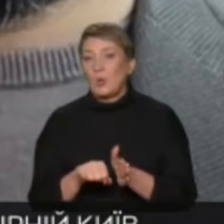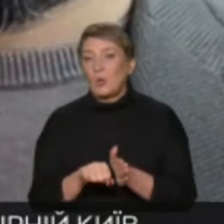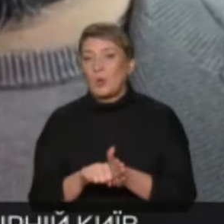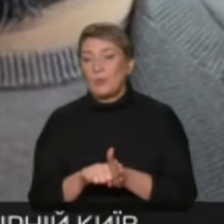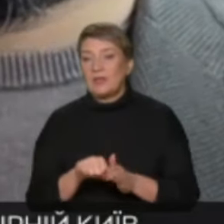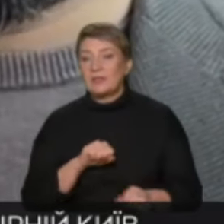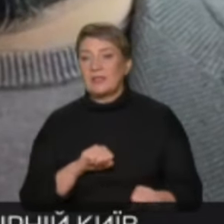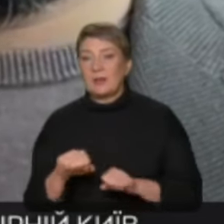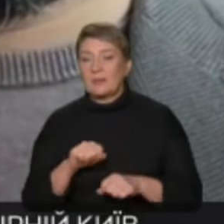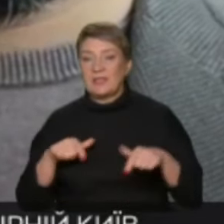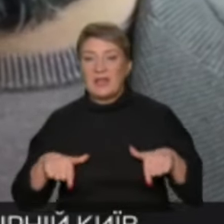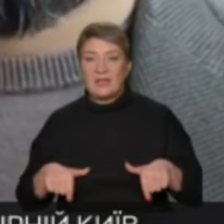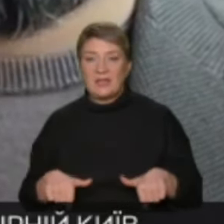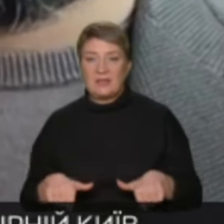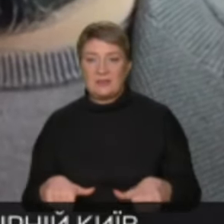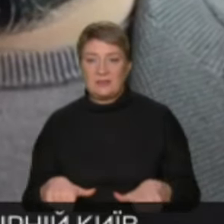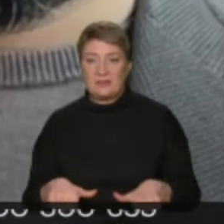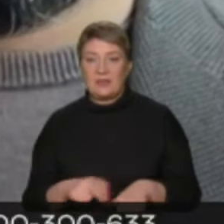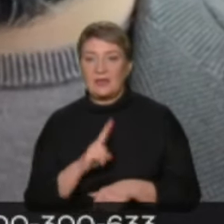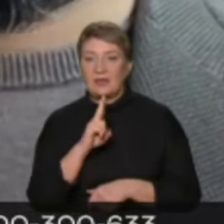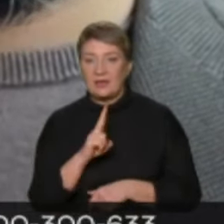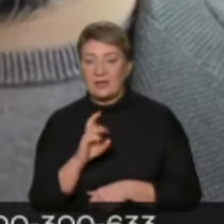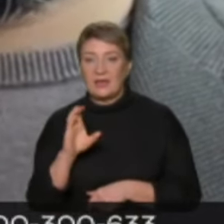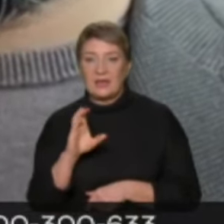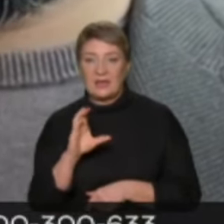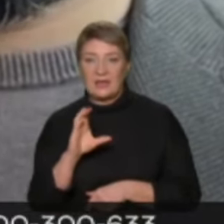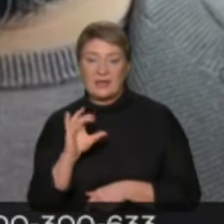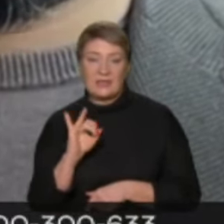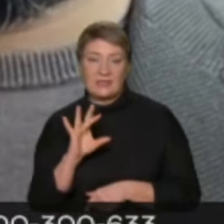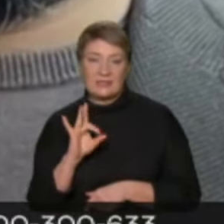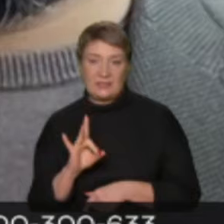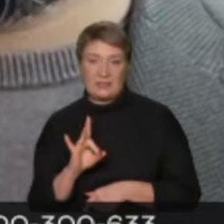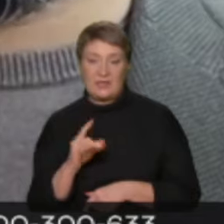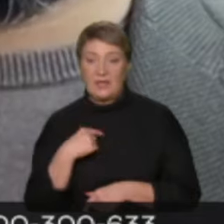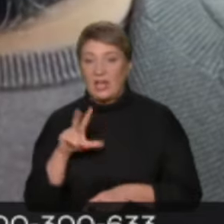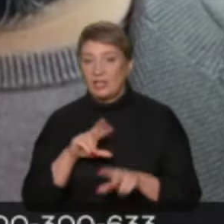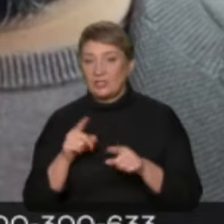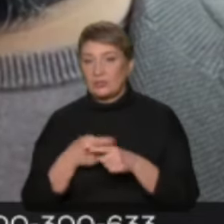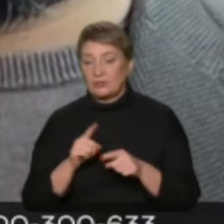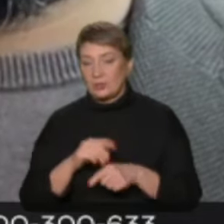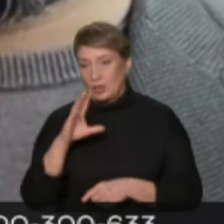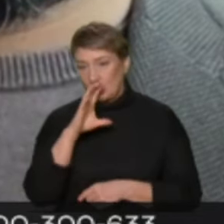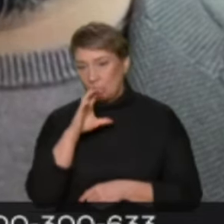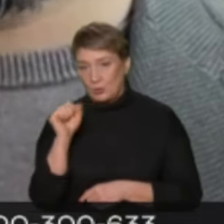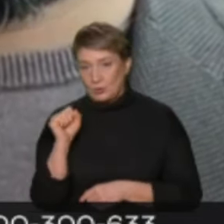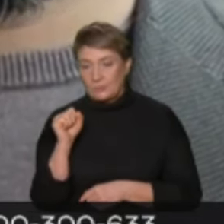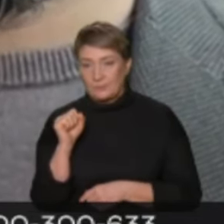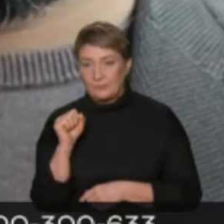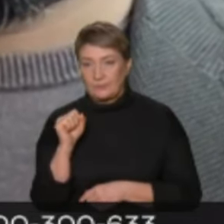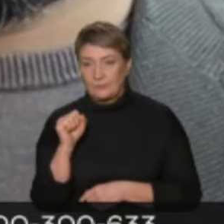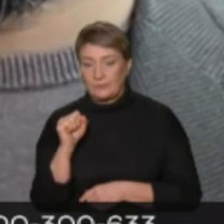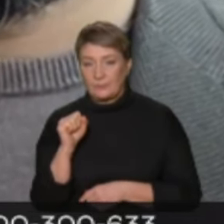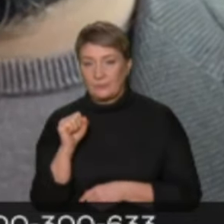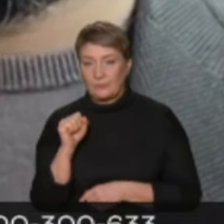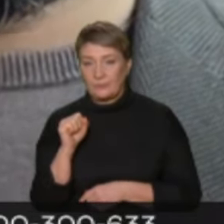командиры, генералы КСИР. И я считаю, что ночью Исламская